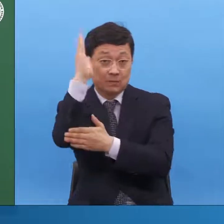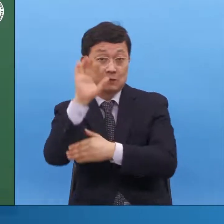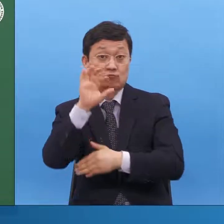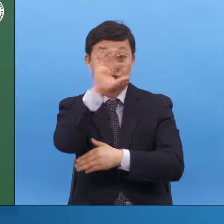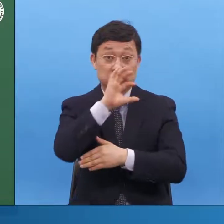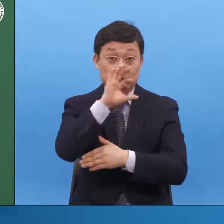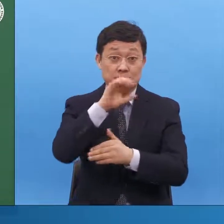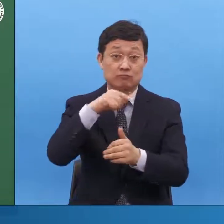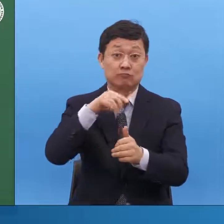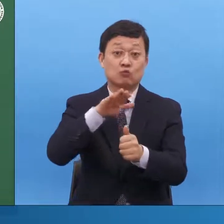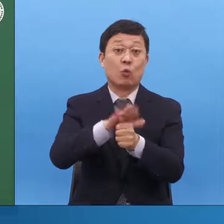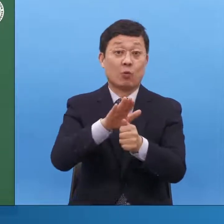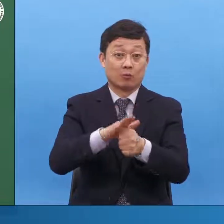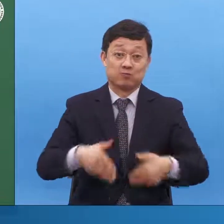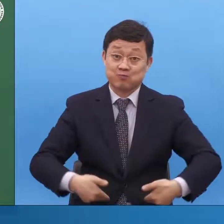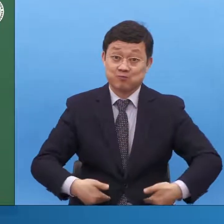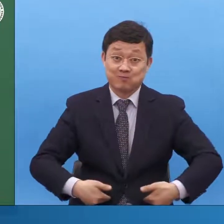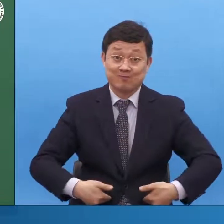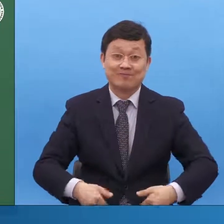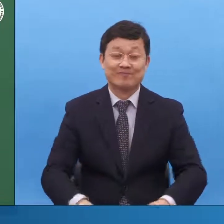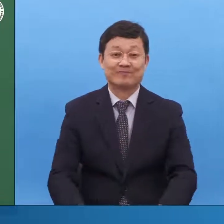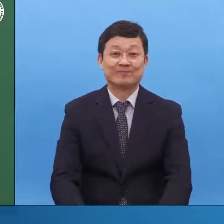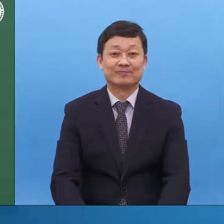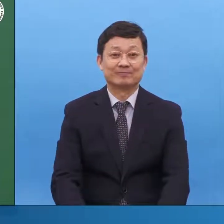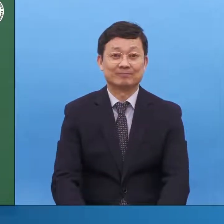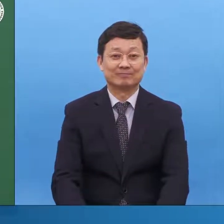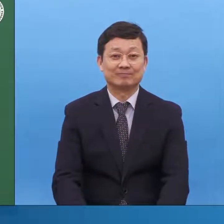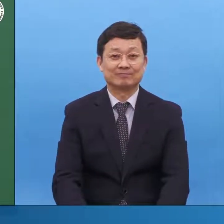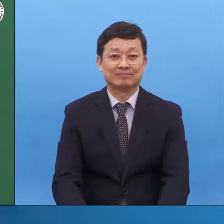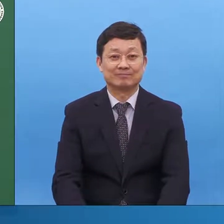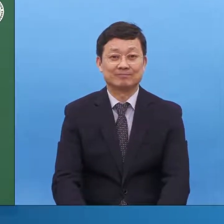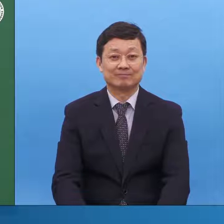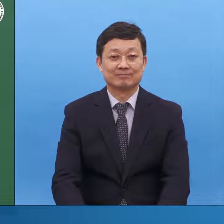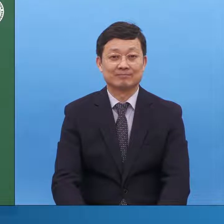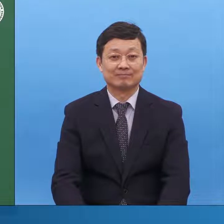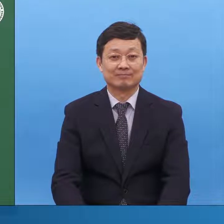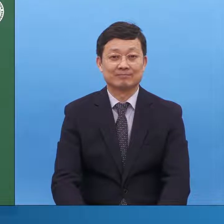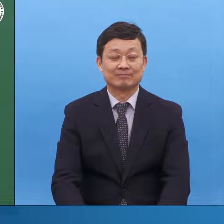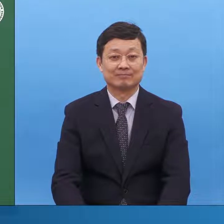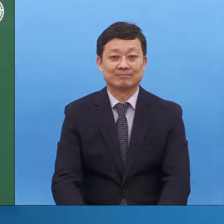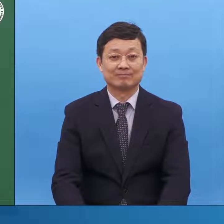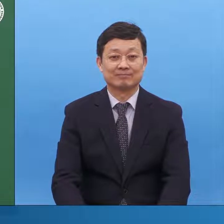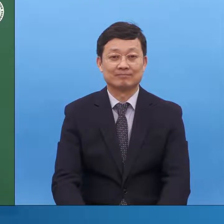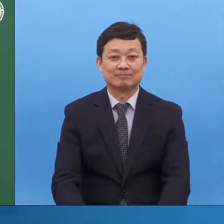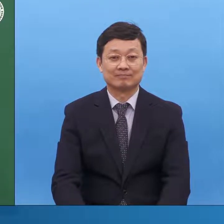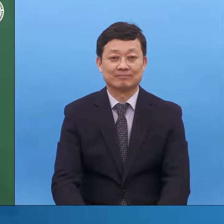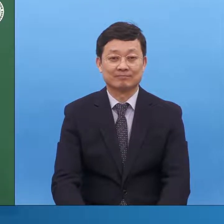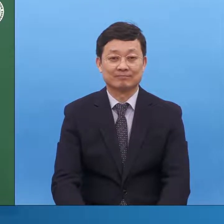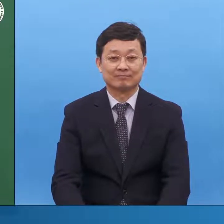message. 우리 장로님들, 중직자분들은 무조건